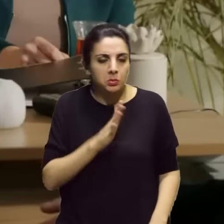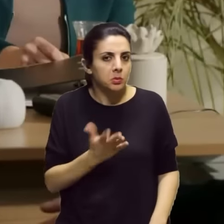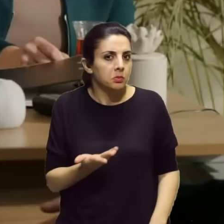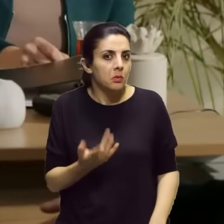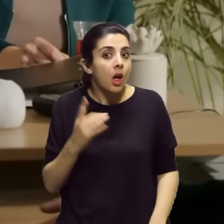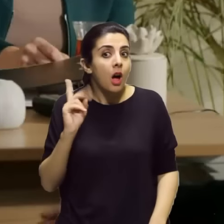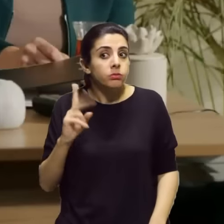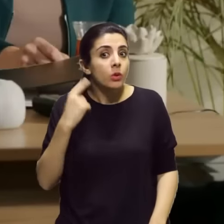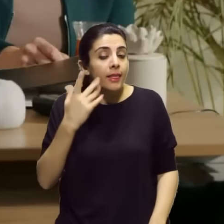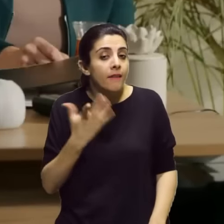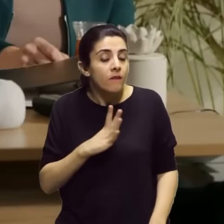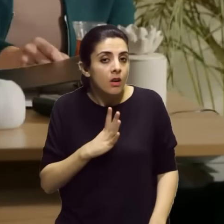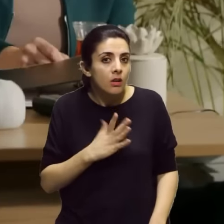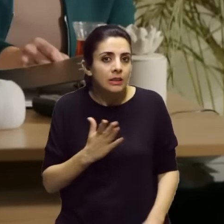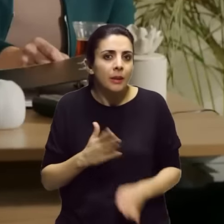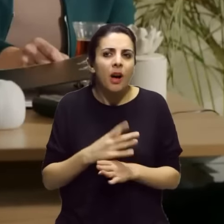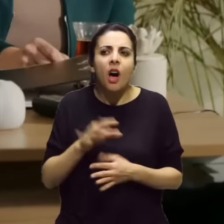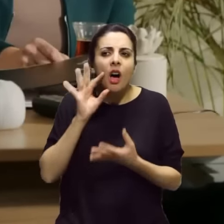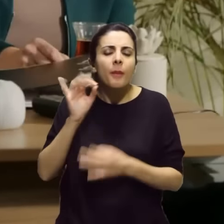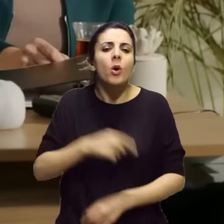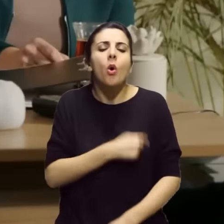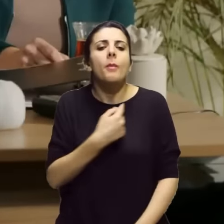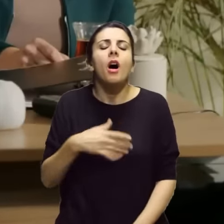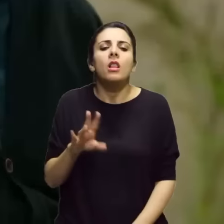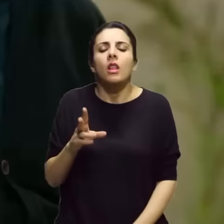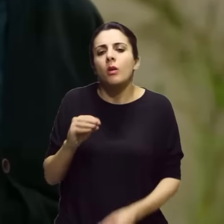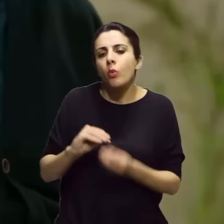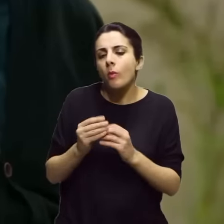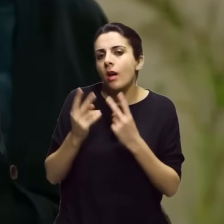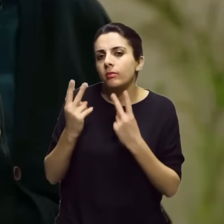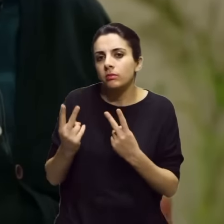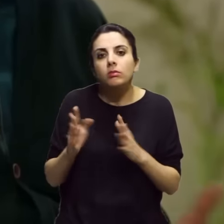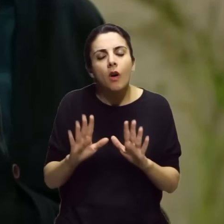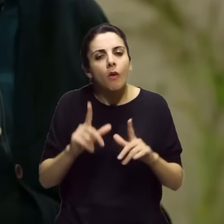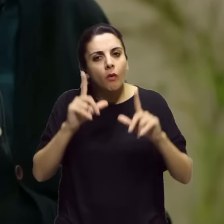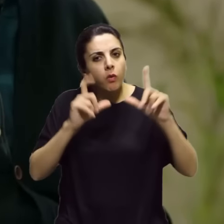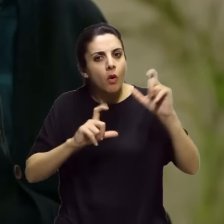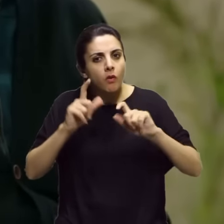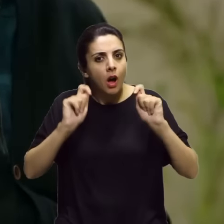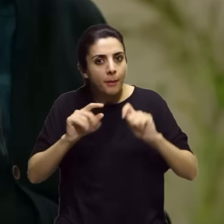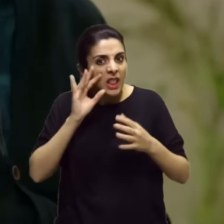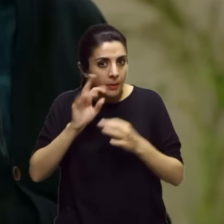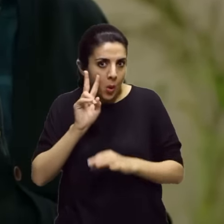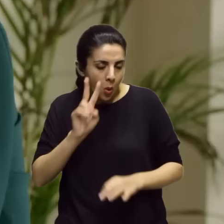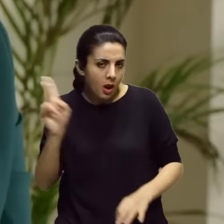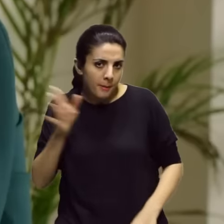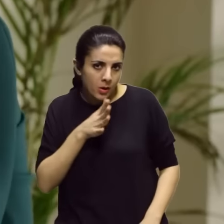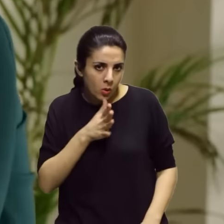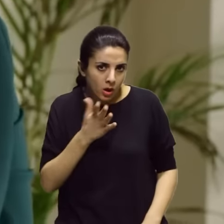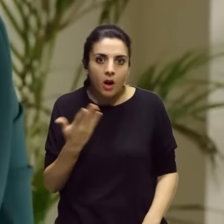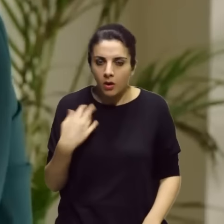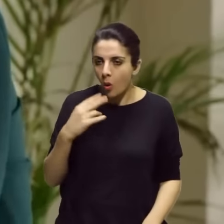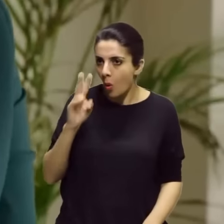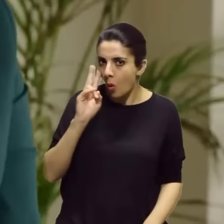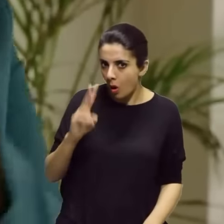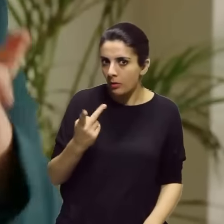evladım adamın düşüncesini falan. Çünkü normal bir adam değil yani, baka. İyi de fotoğrafları çekeni gördüğünüzü biliyor. Tabii